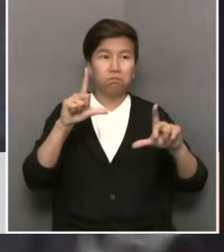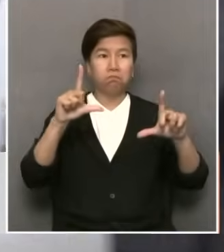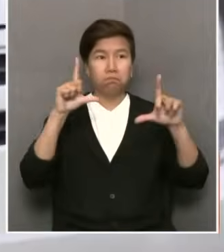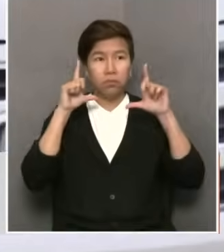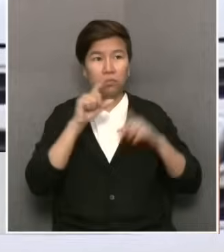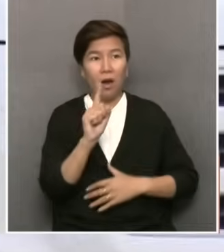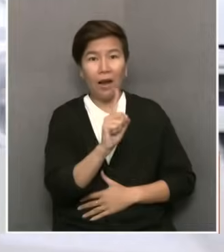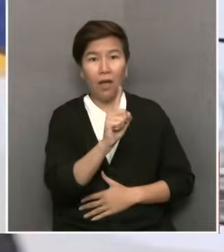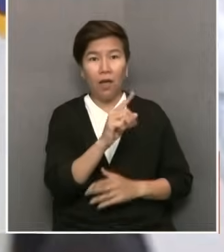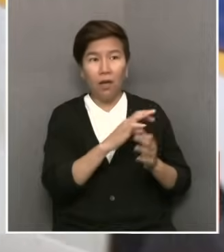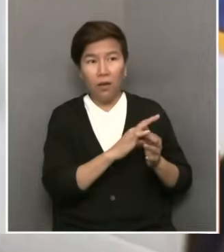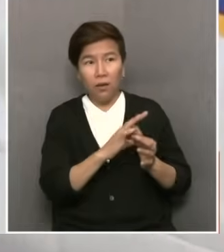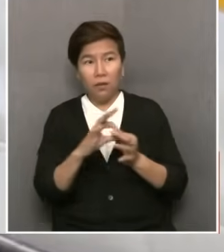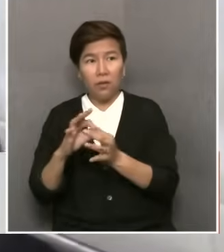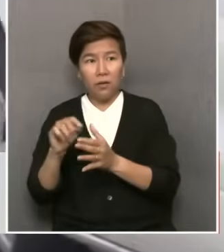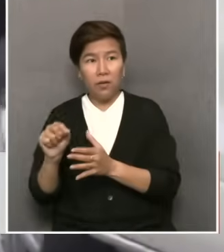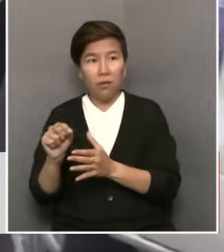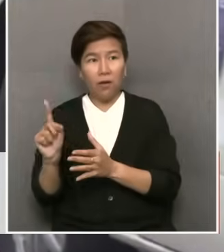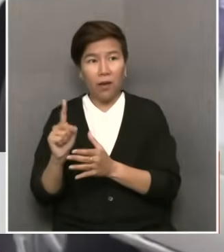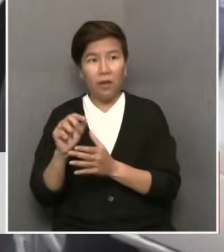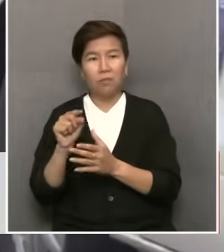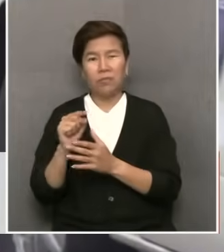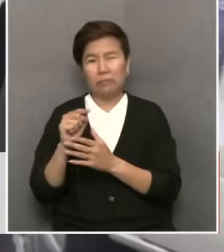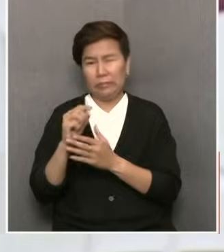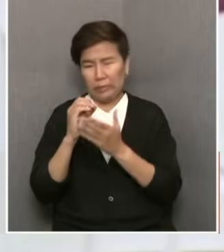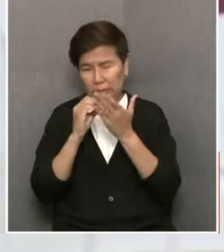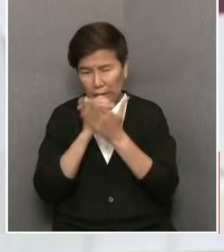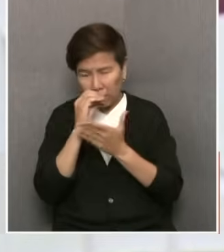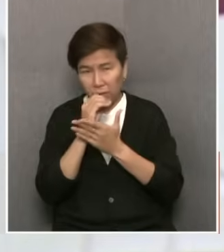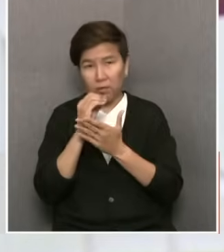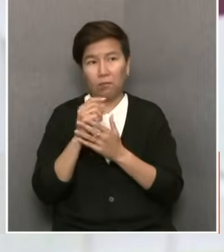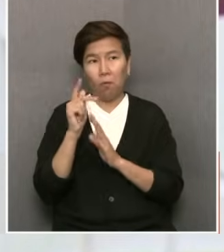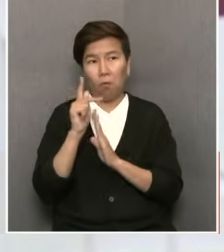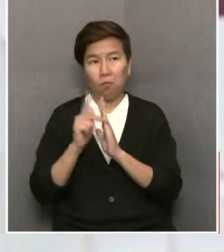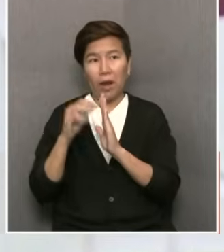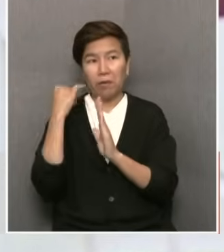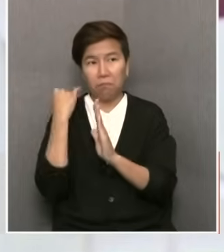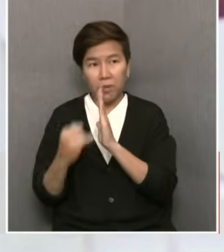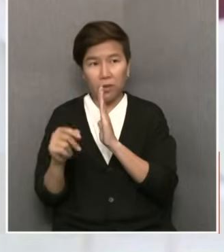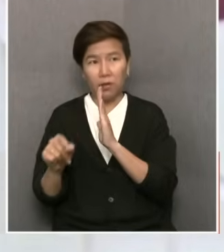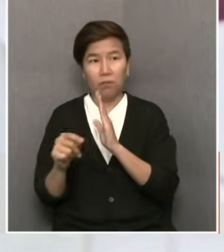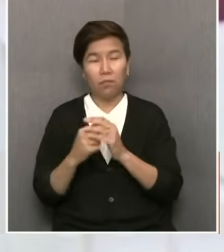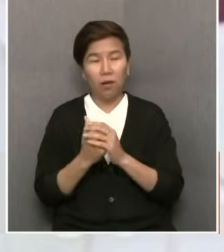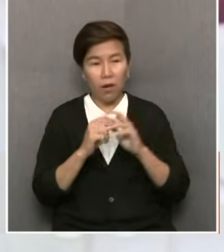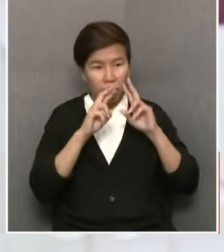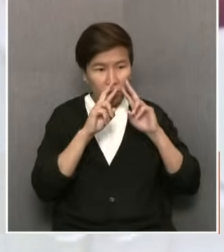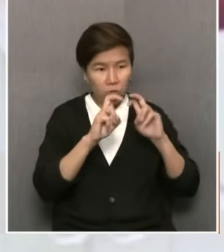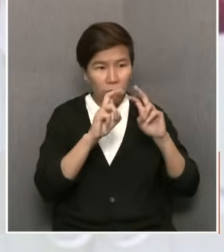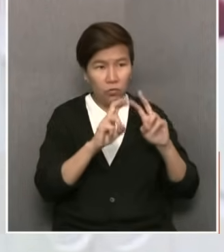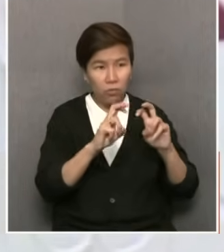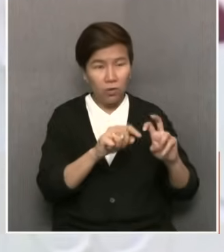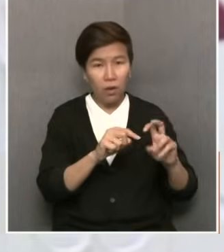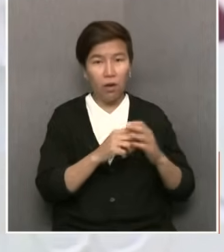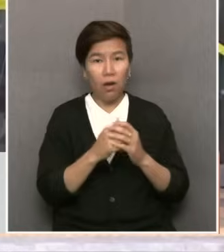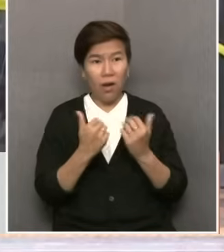ว่ามีส่วนเกี่ยวข้องกับการใช้กัญชาและยาผิดกฎหมายอื่นๆขณะกำลังอยู่ในระหว่างการถูกสอบสวนแม้ผลทด